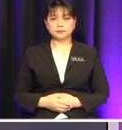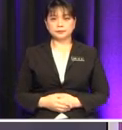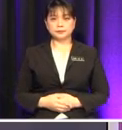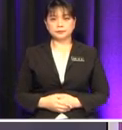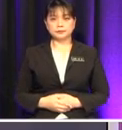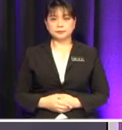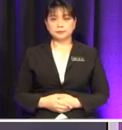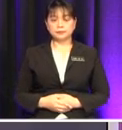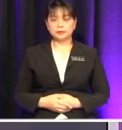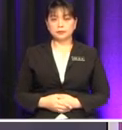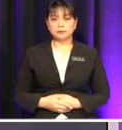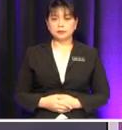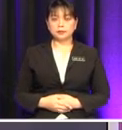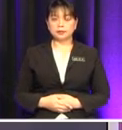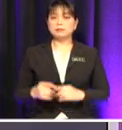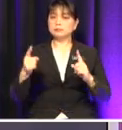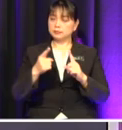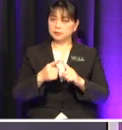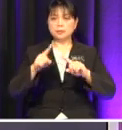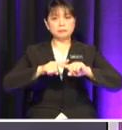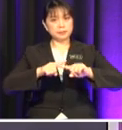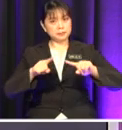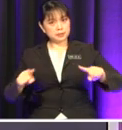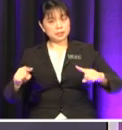pedesaan gold Coba dia ketinggalan